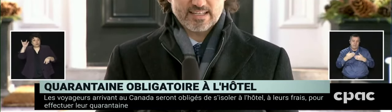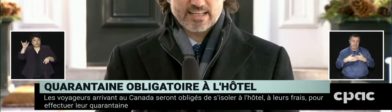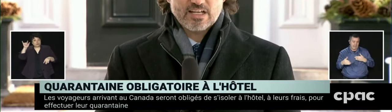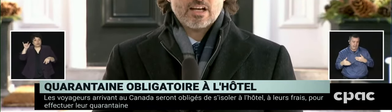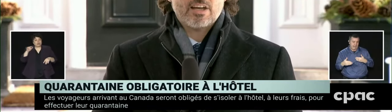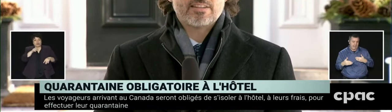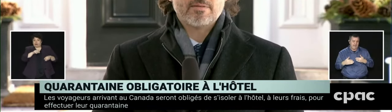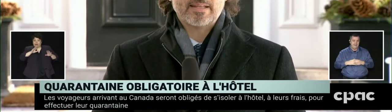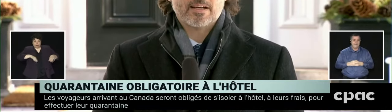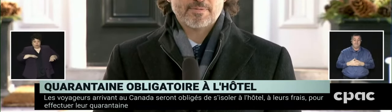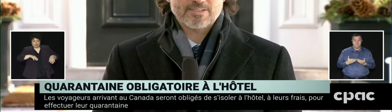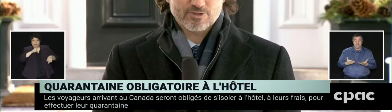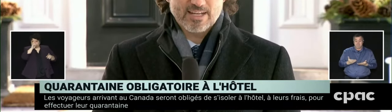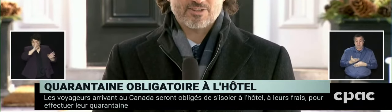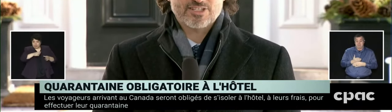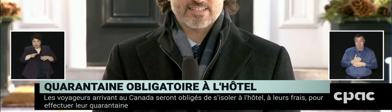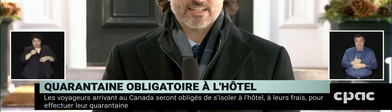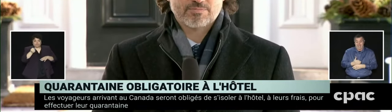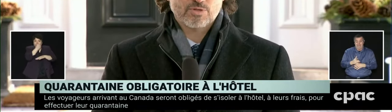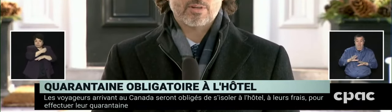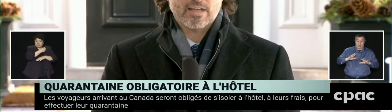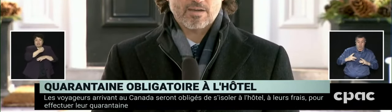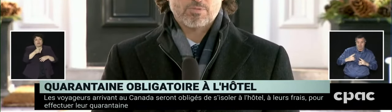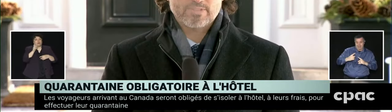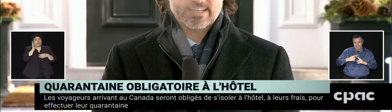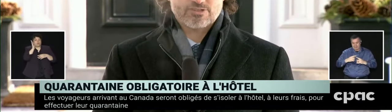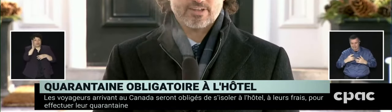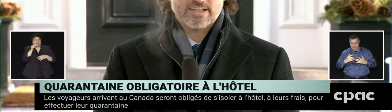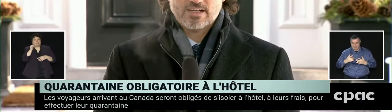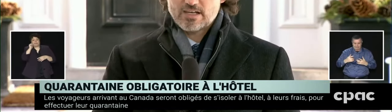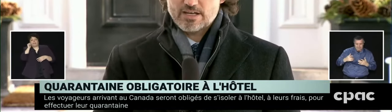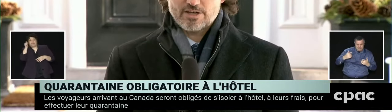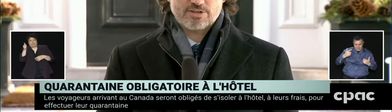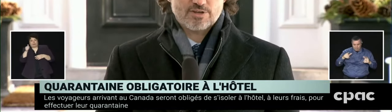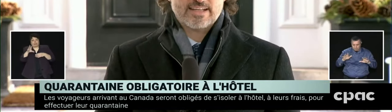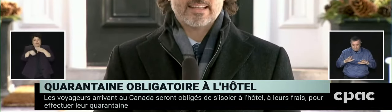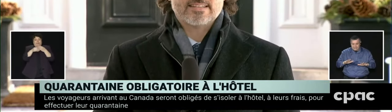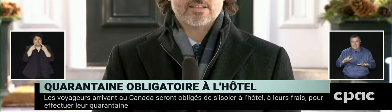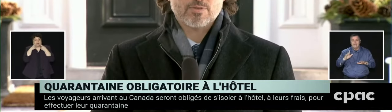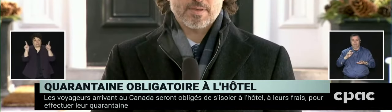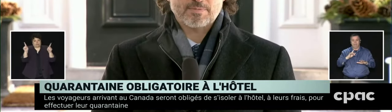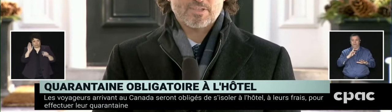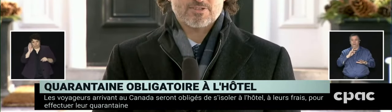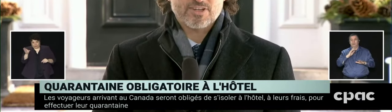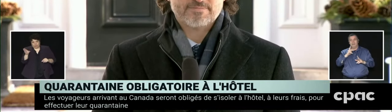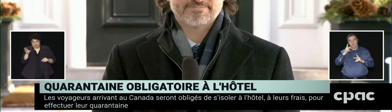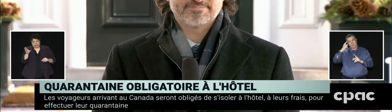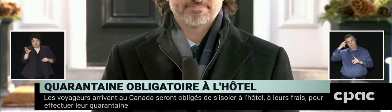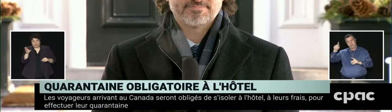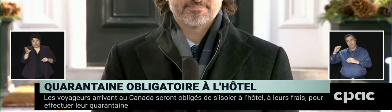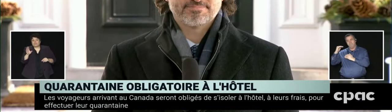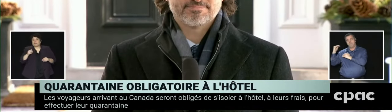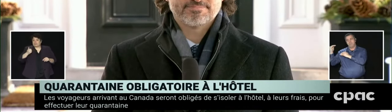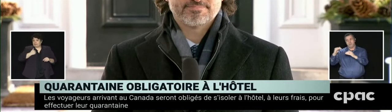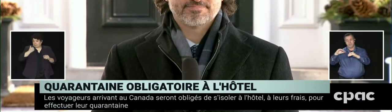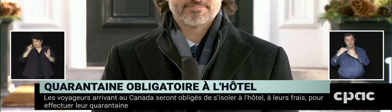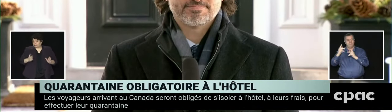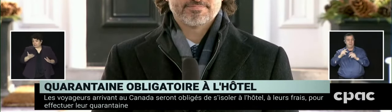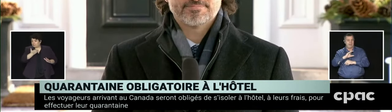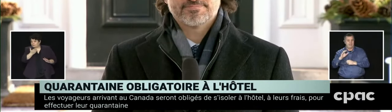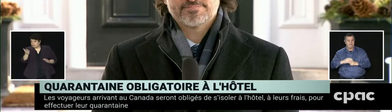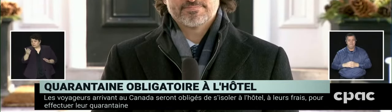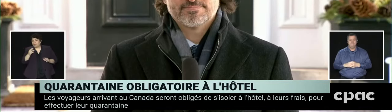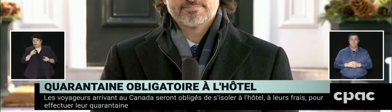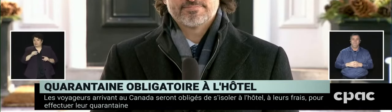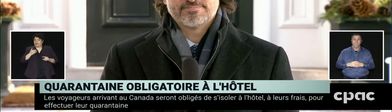est en train de mettre en place toute la logistique pour s'assurer que les Canadiens soient bien protégés. Ensuite, Hélène?